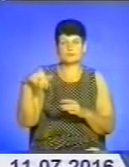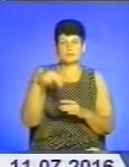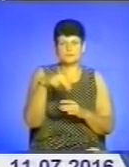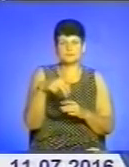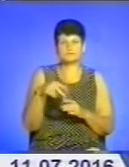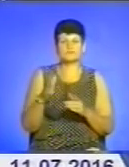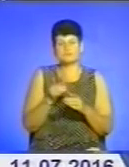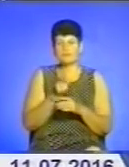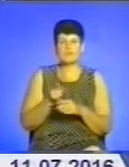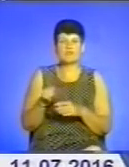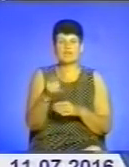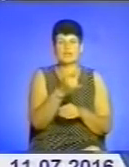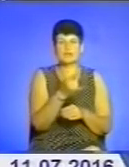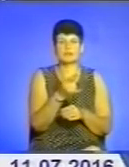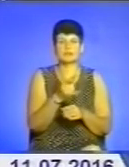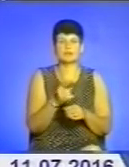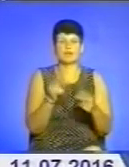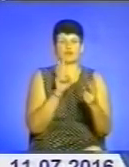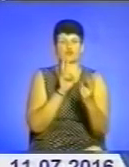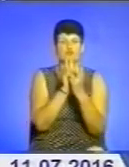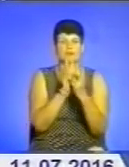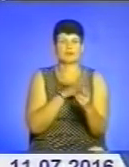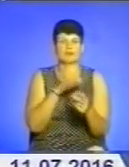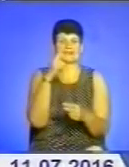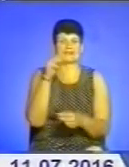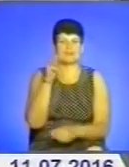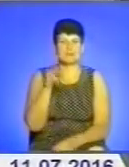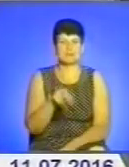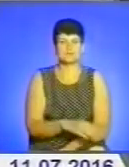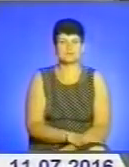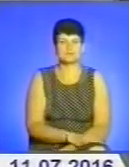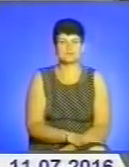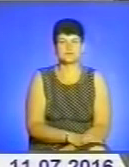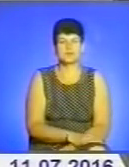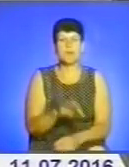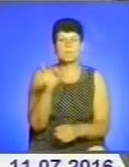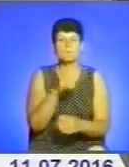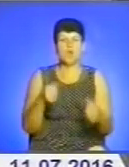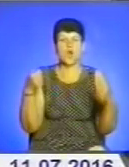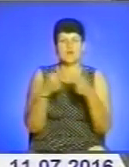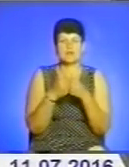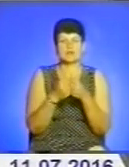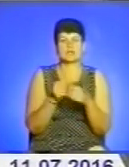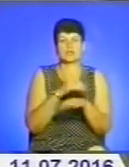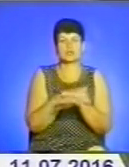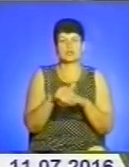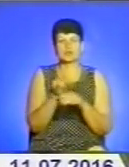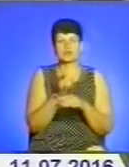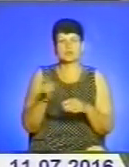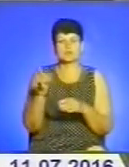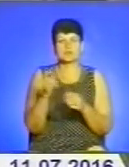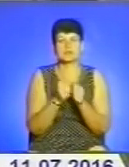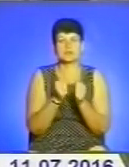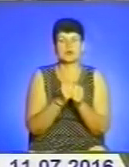і виїхав на зустрічну, де й сталося ДТП. Подробиці далі. Про аварію на вулиці Об'їзній навпроти готелю